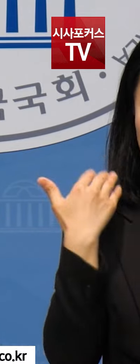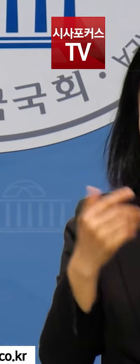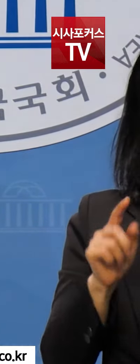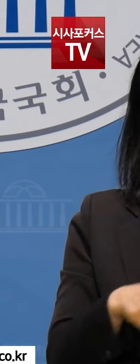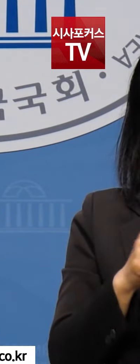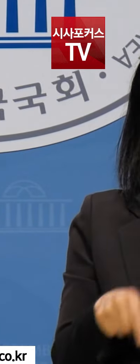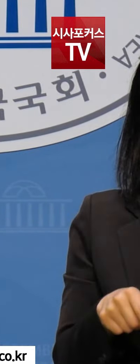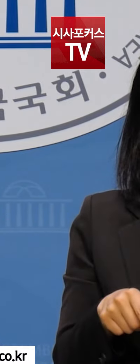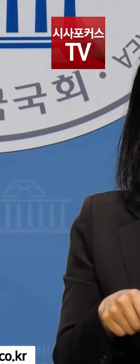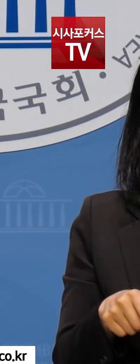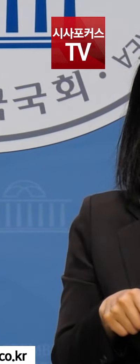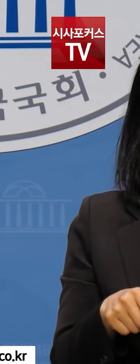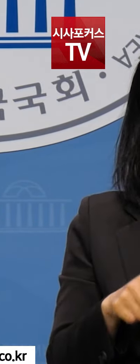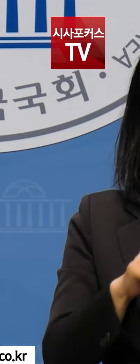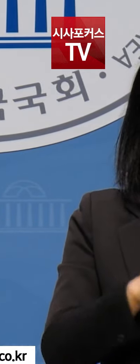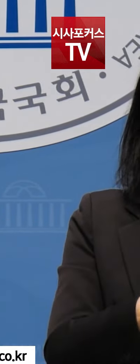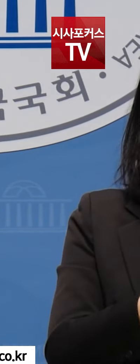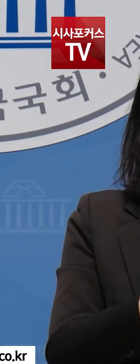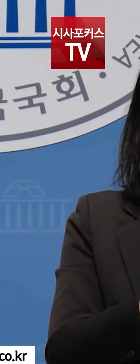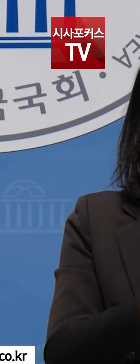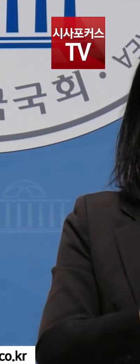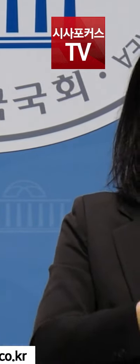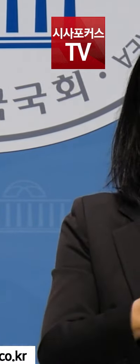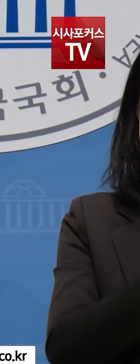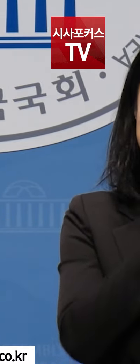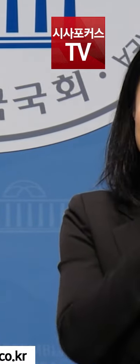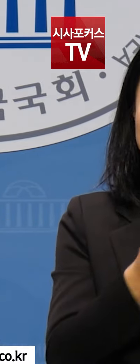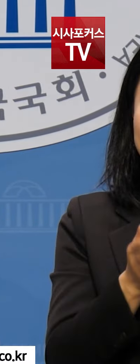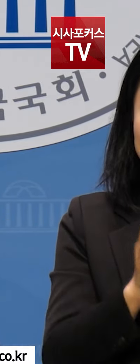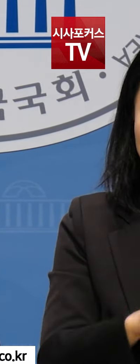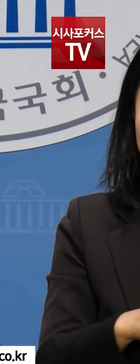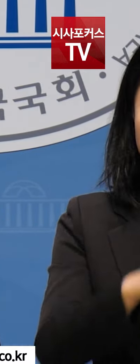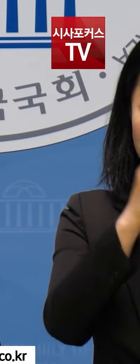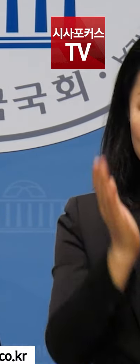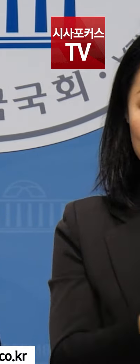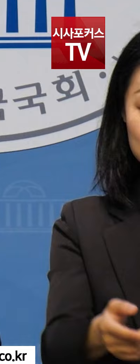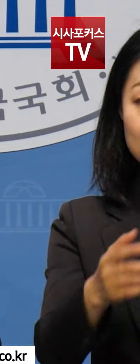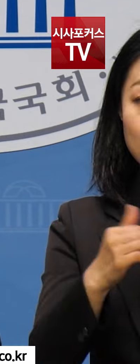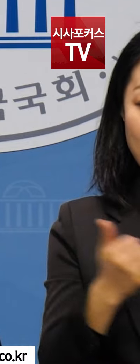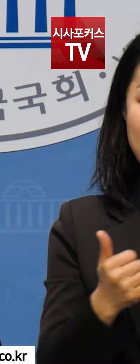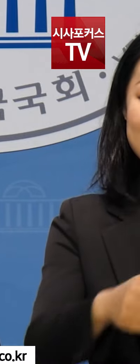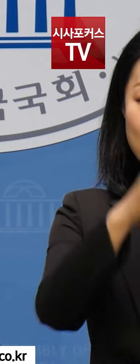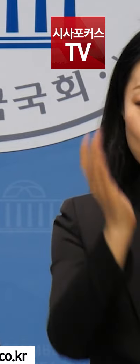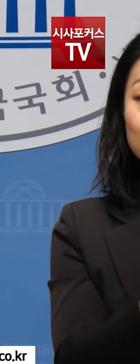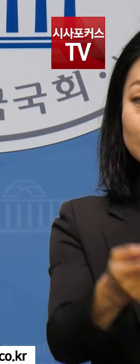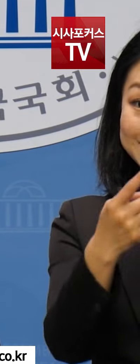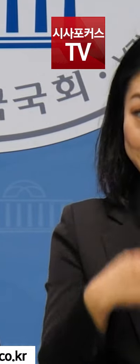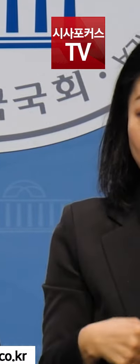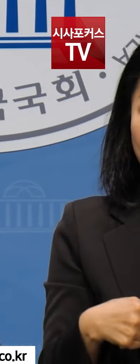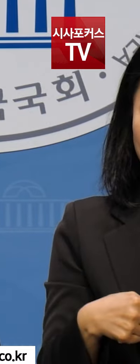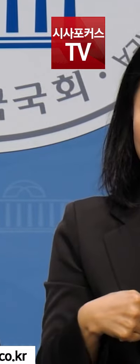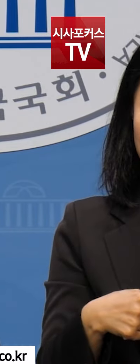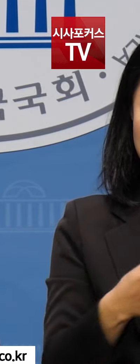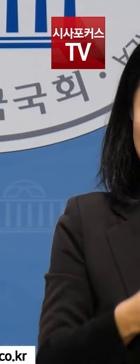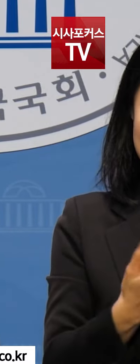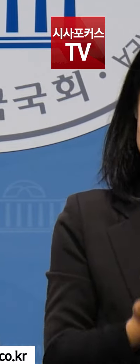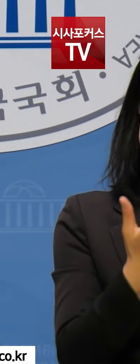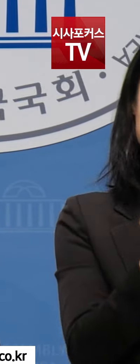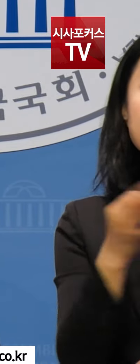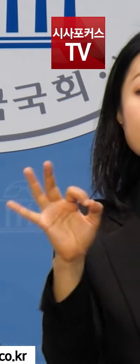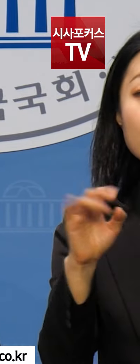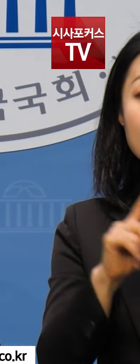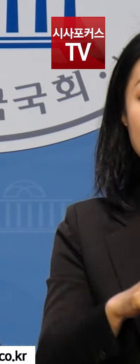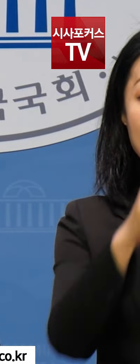내용을 다루고 있지만 재직위원 과반수로 내린 결정은 위법하지 않다는 헌재